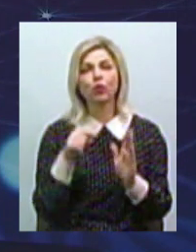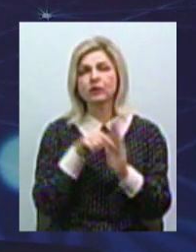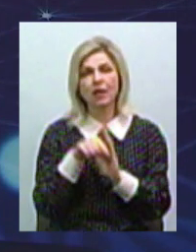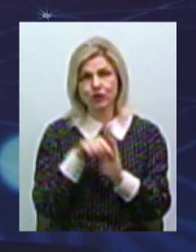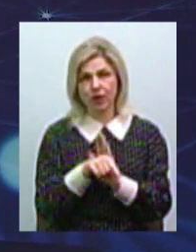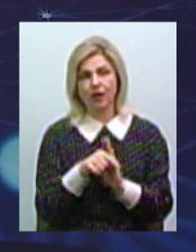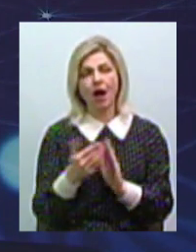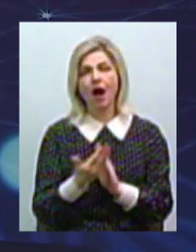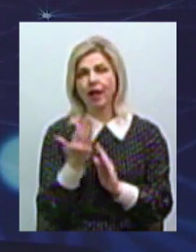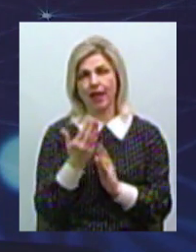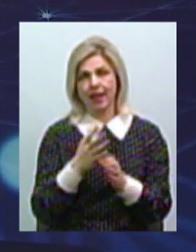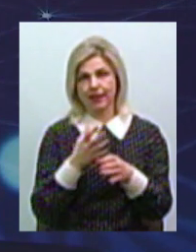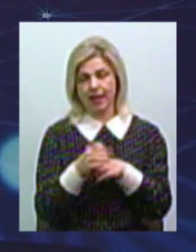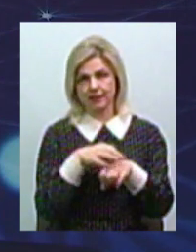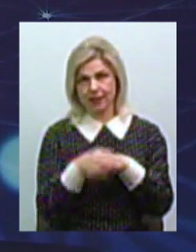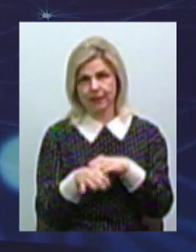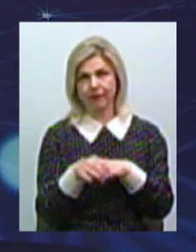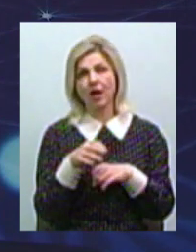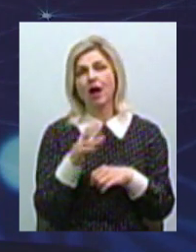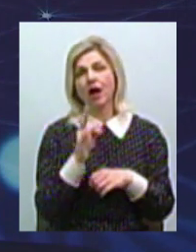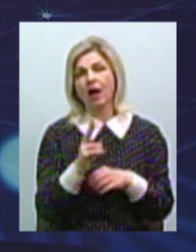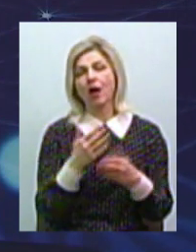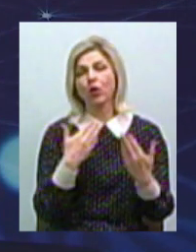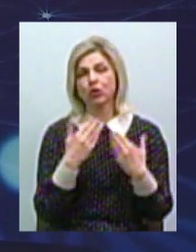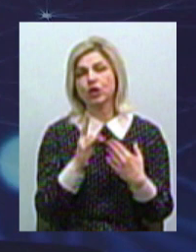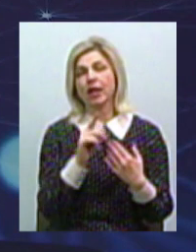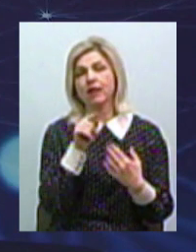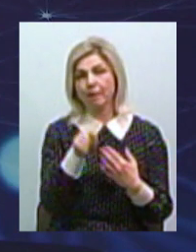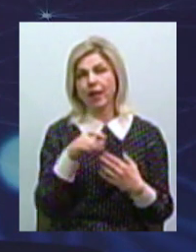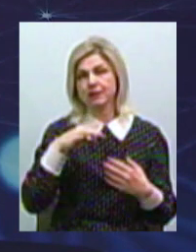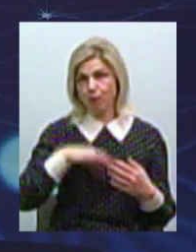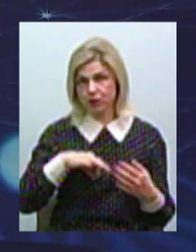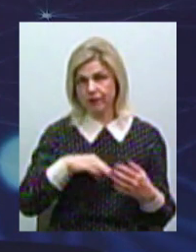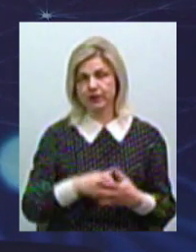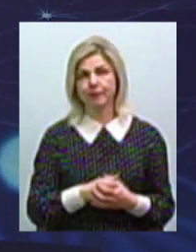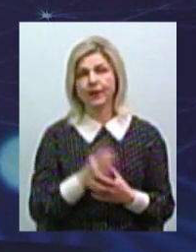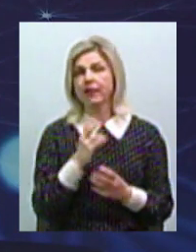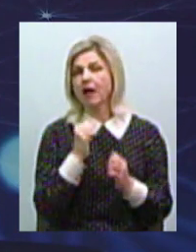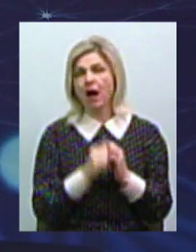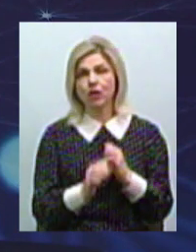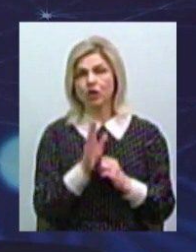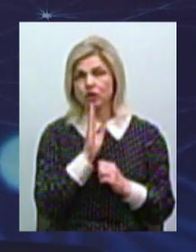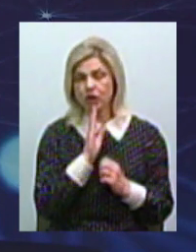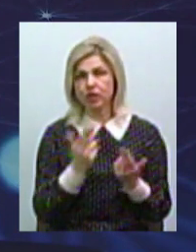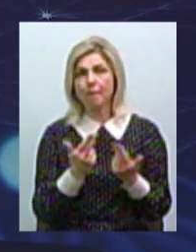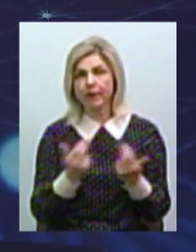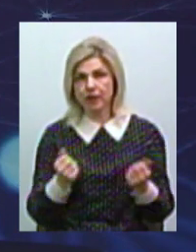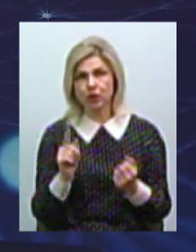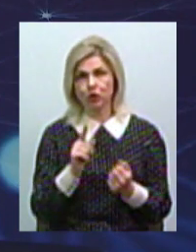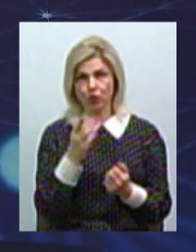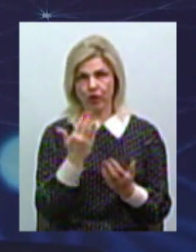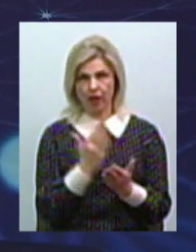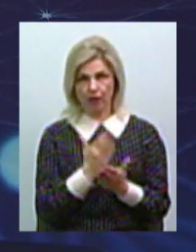яке насильство по відношенню до тебе вживається. Хочу сказати, що не кожна жінка готова визнати, що вона взагалі знаходиться в